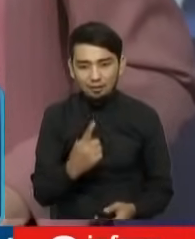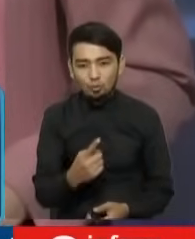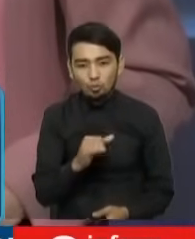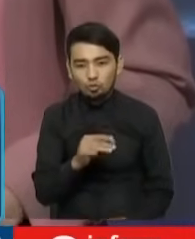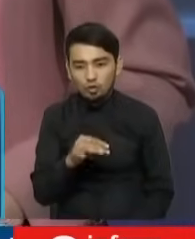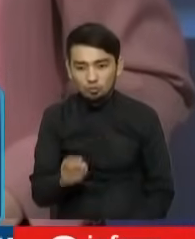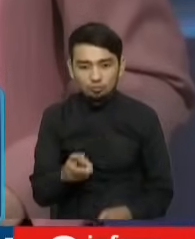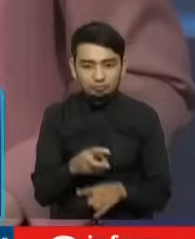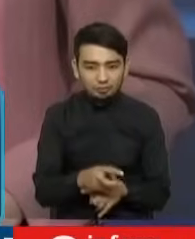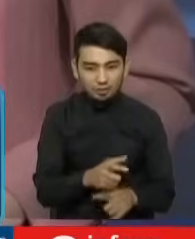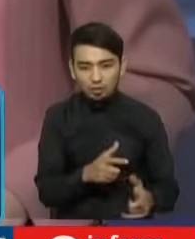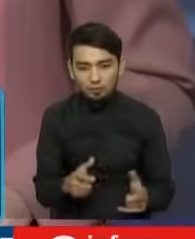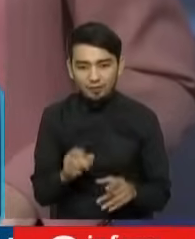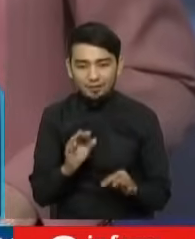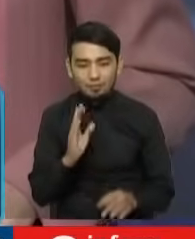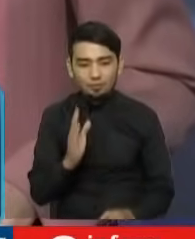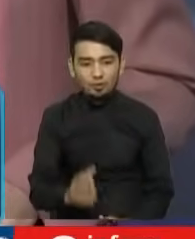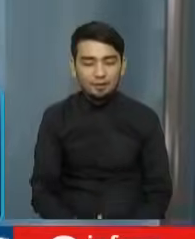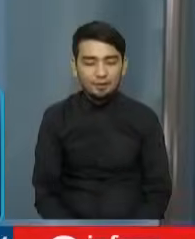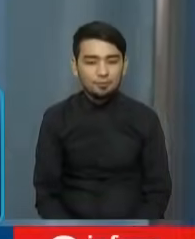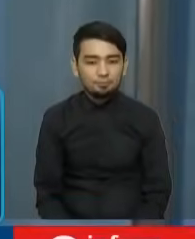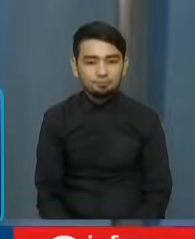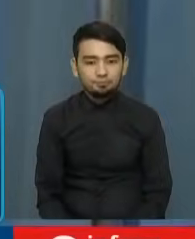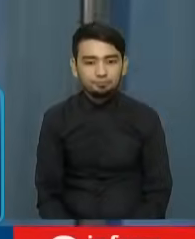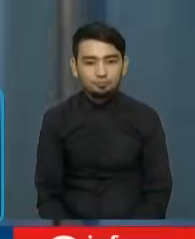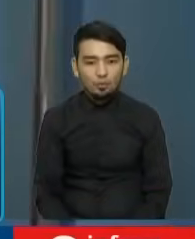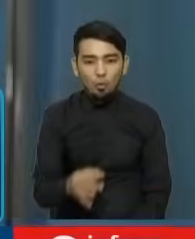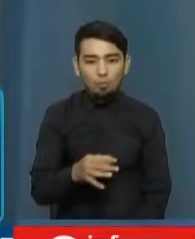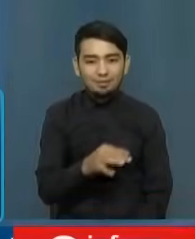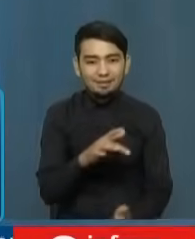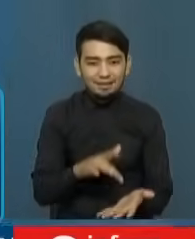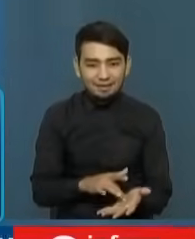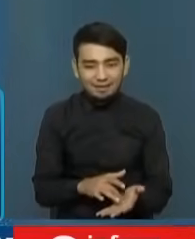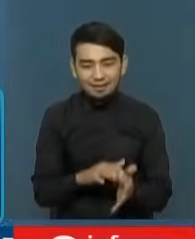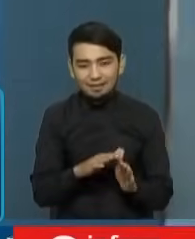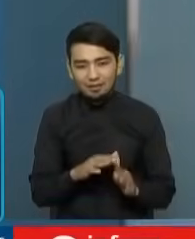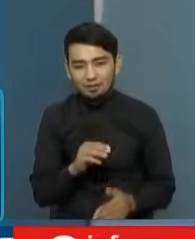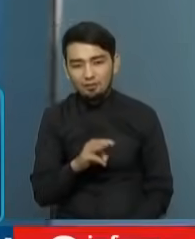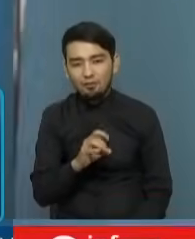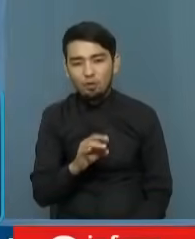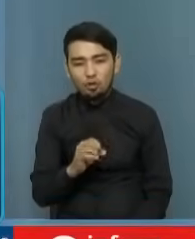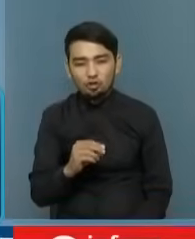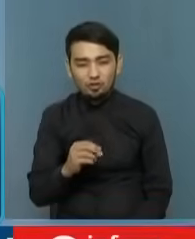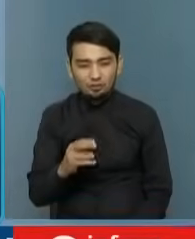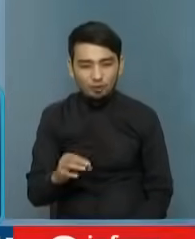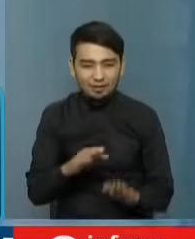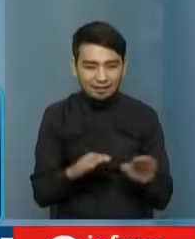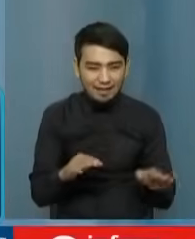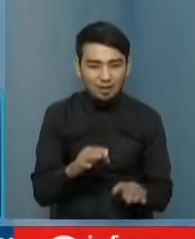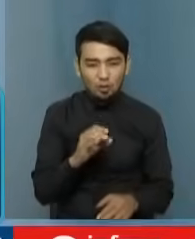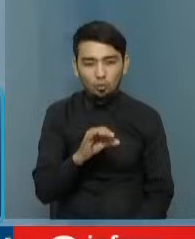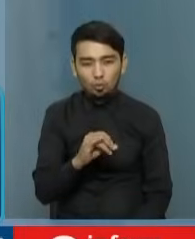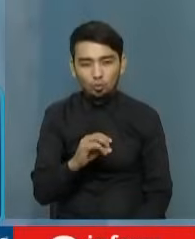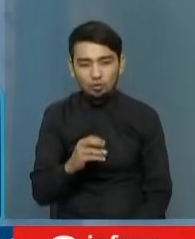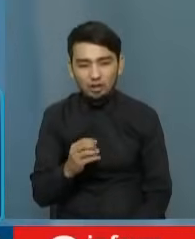участков и готова рассказать подробности. В областном центре творчества детей и юношества сегодня идут занятия, но подготовка к